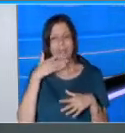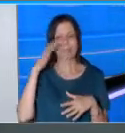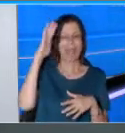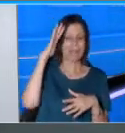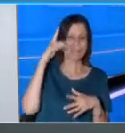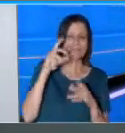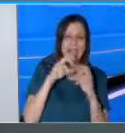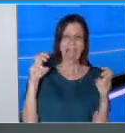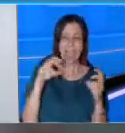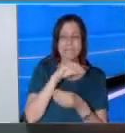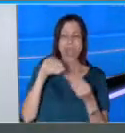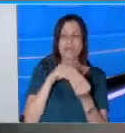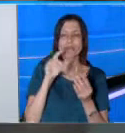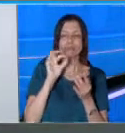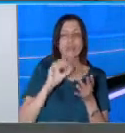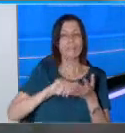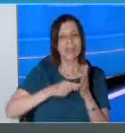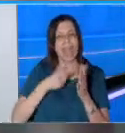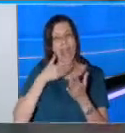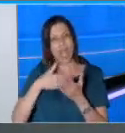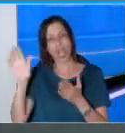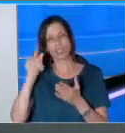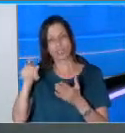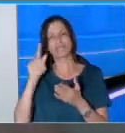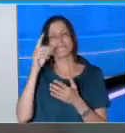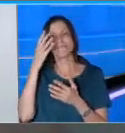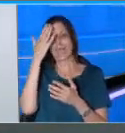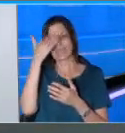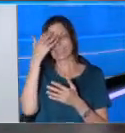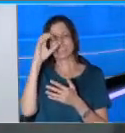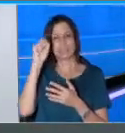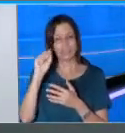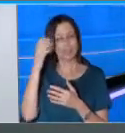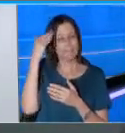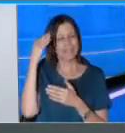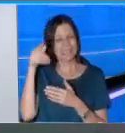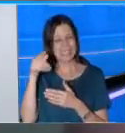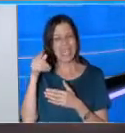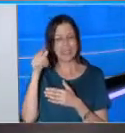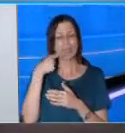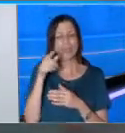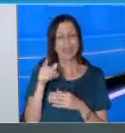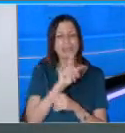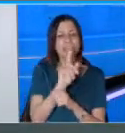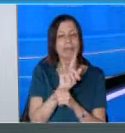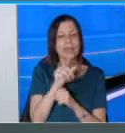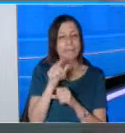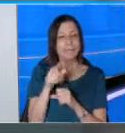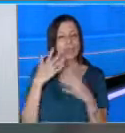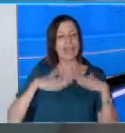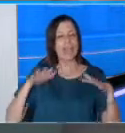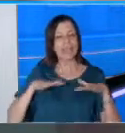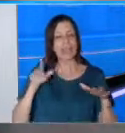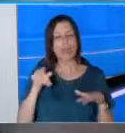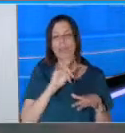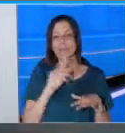המעורבות במטרה לגרש אותם. וסמוטריץ' כל יום מזכיר להם את הנגבה כשהוא אומר להם אתם זמניים פה, תהיו, תרגיעו, אל תחשבו